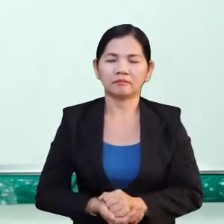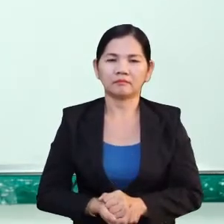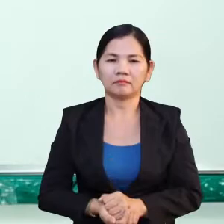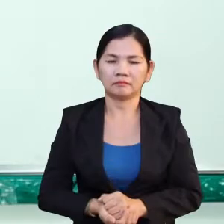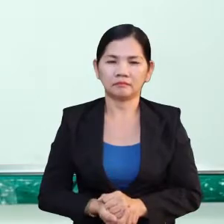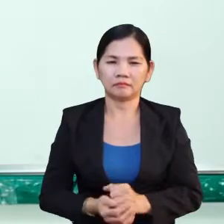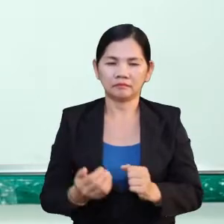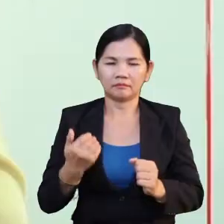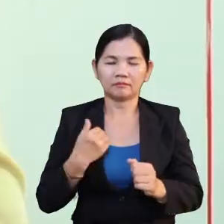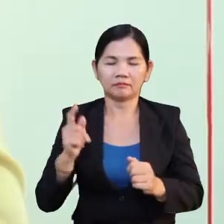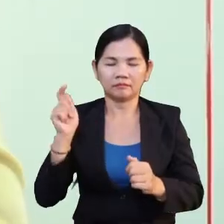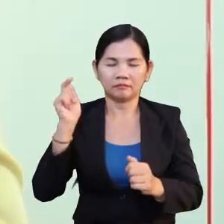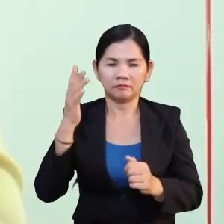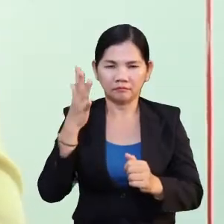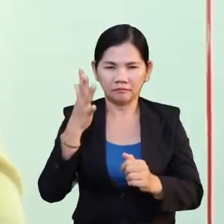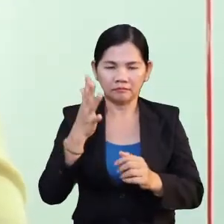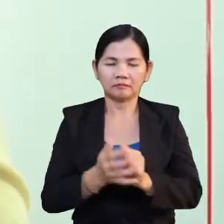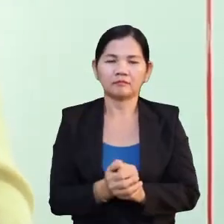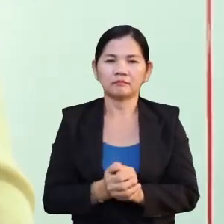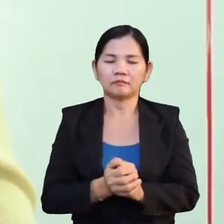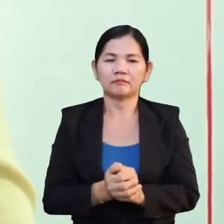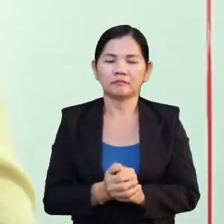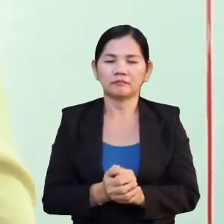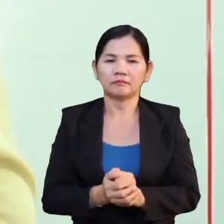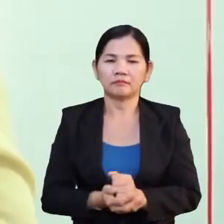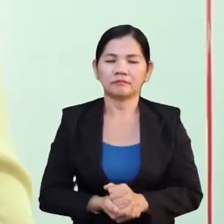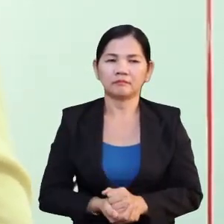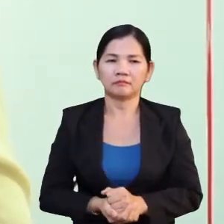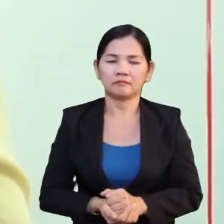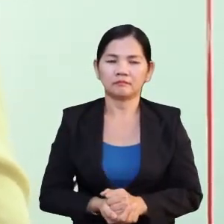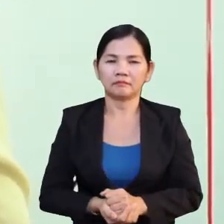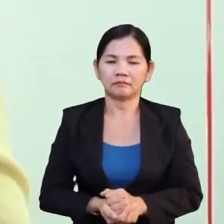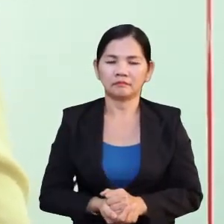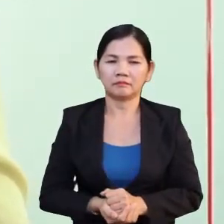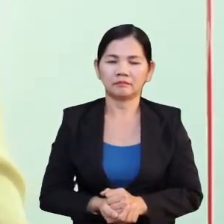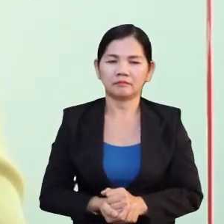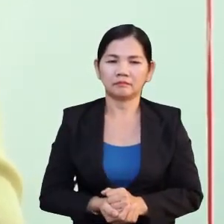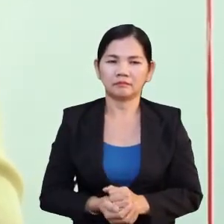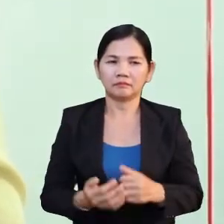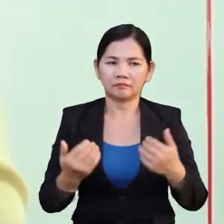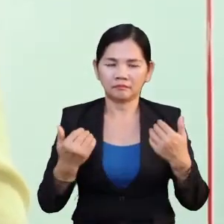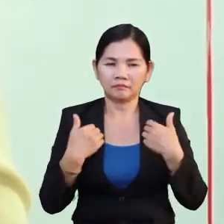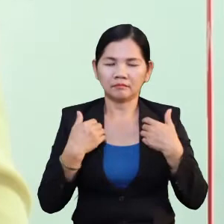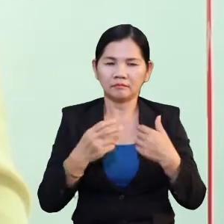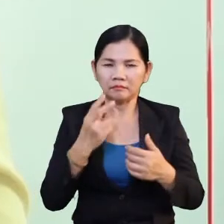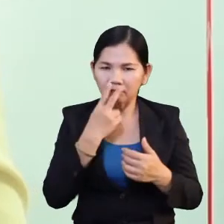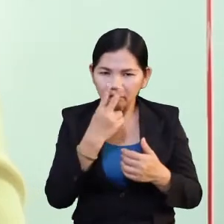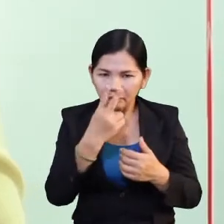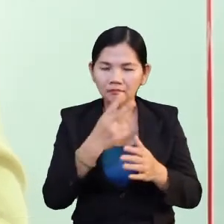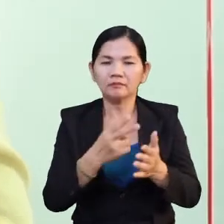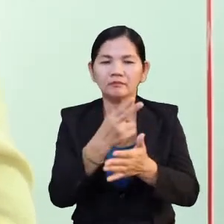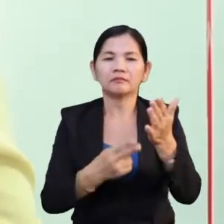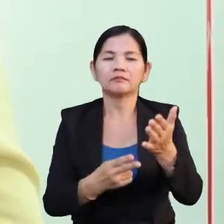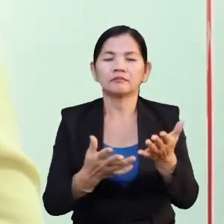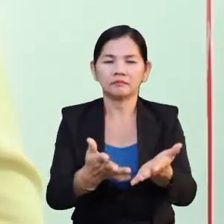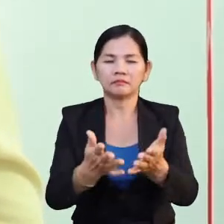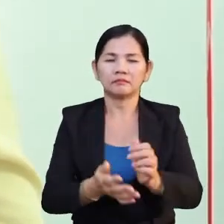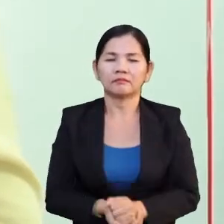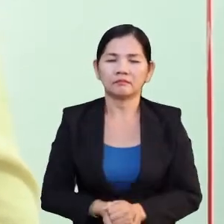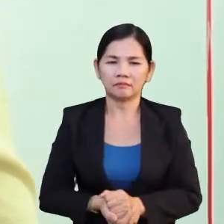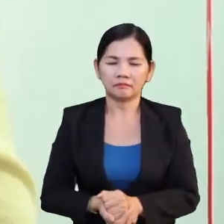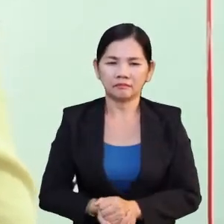ចាគឺជារូបភាពចាញោមកូនសង្កេតមើលកូនឃើញរូបអ្វីខ្លះ